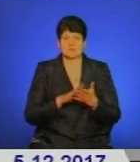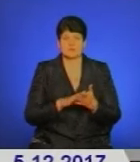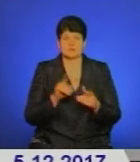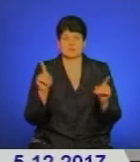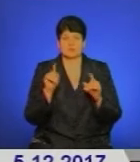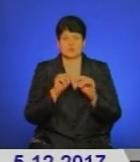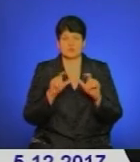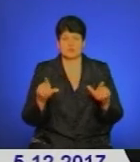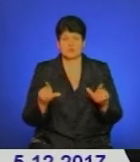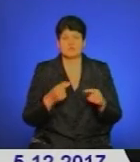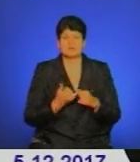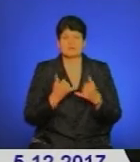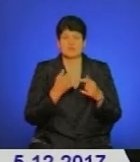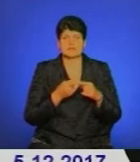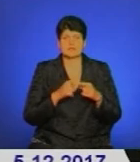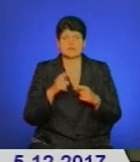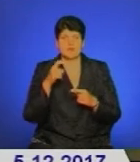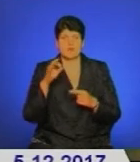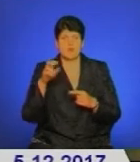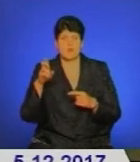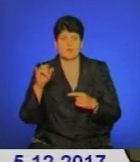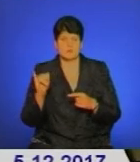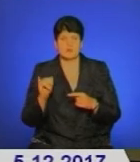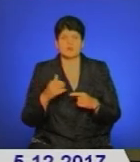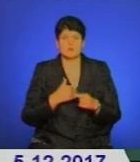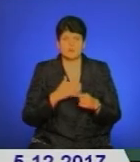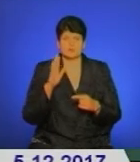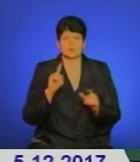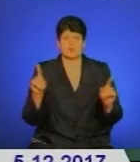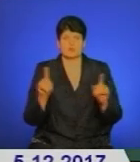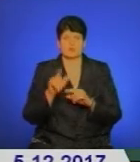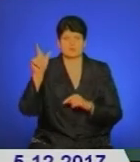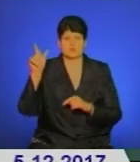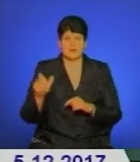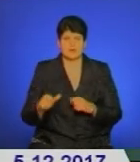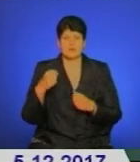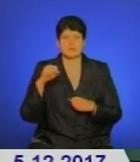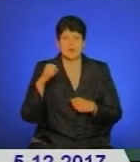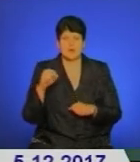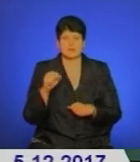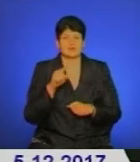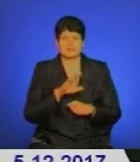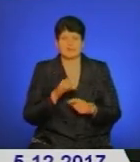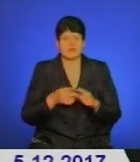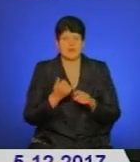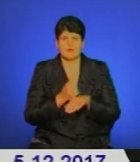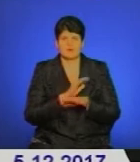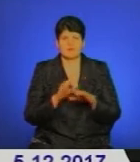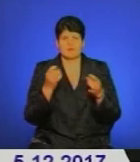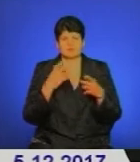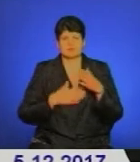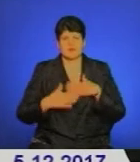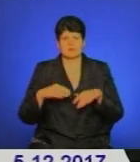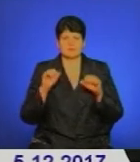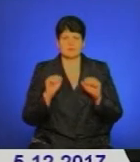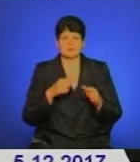школи. Скрипка для неї не просто хобі. Дівчина мріє про кар'єру музиканта. Перемога у конкурсі для Каті не головне. Юна скрипалька просто рада